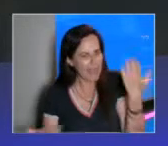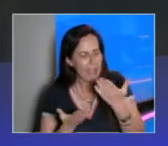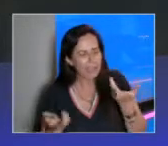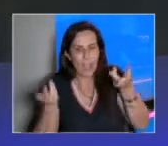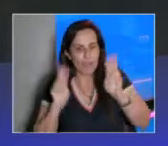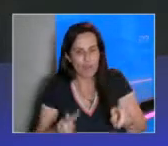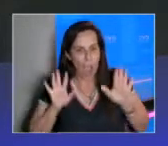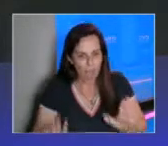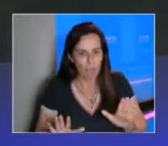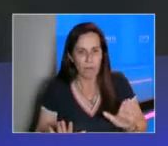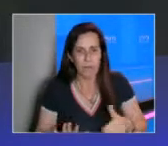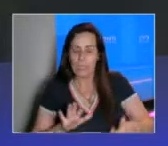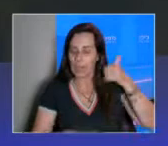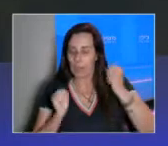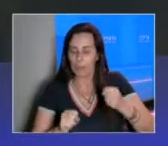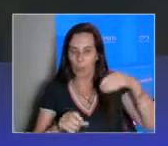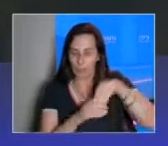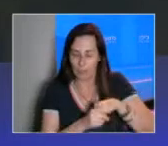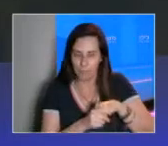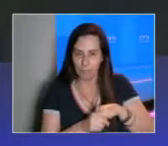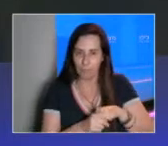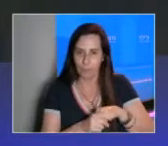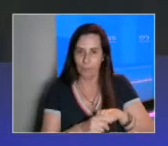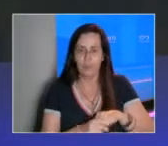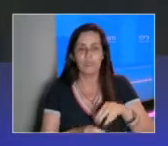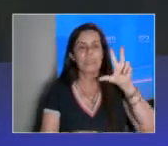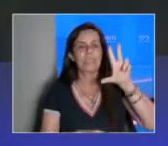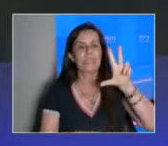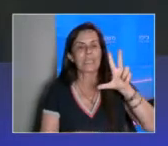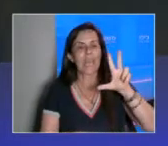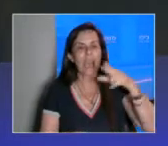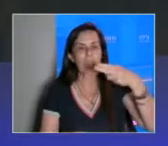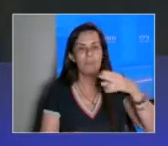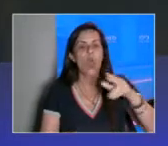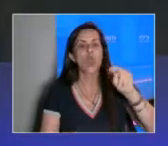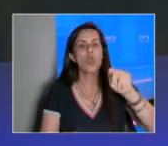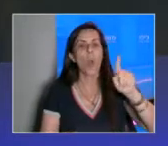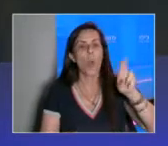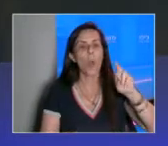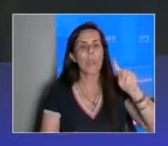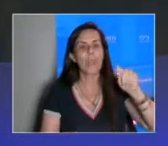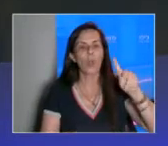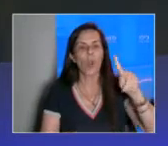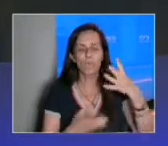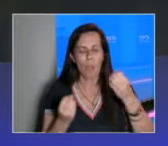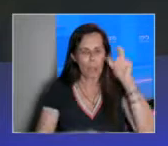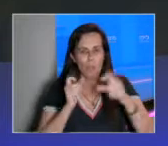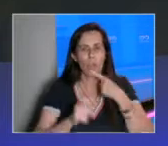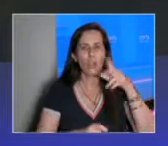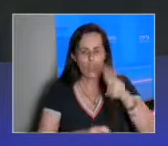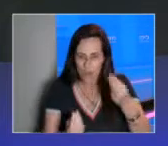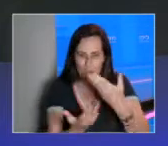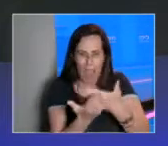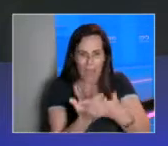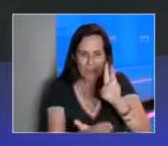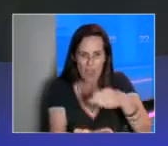זה יכול להיות שהשר לביטחון הפנים, צחי הנגבי, נורית קורן ועוד רבים אחרים אמרו יש